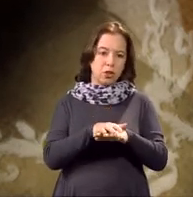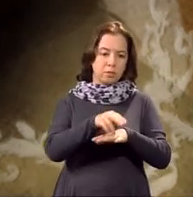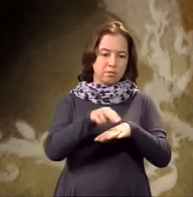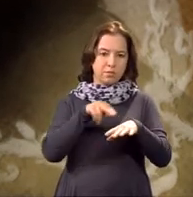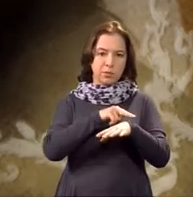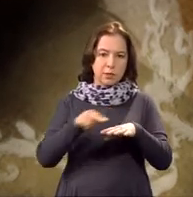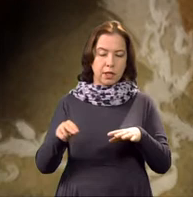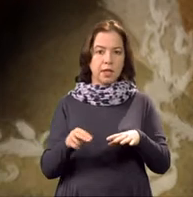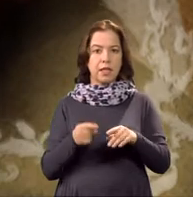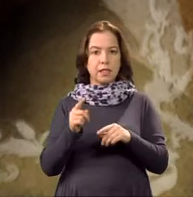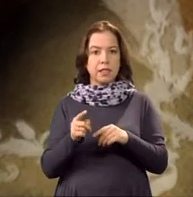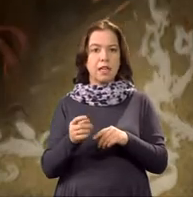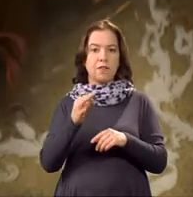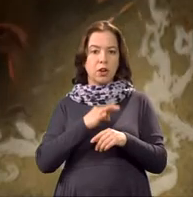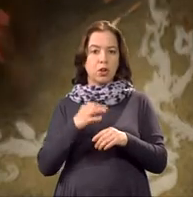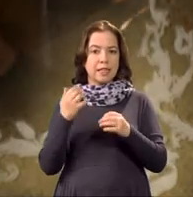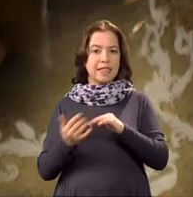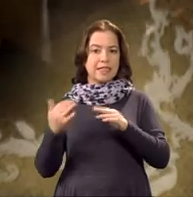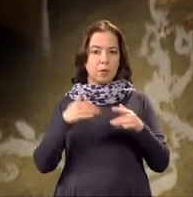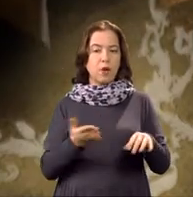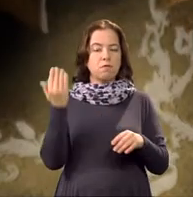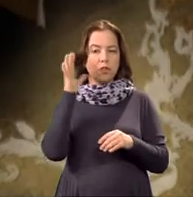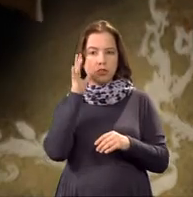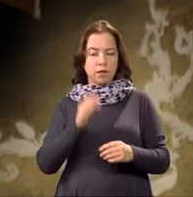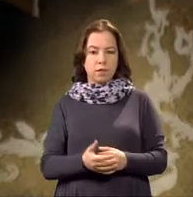було в Середземномор'ї того часу.